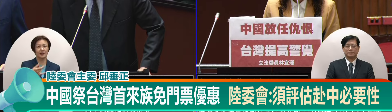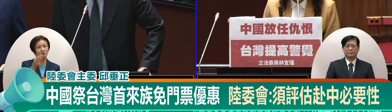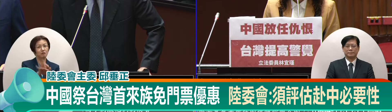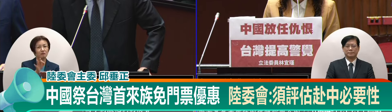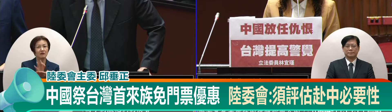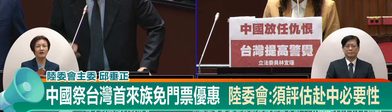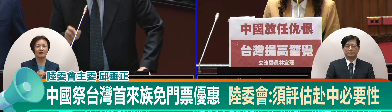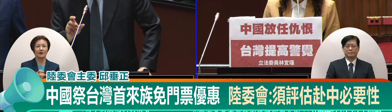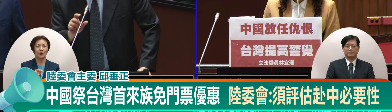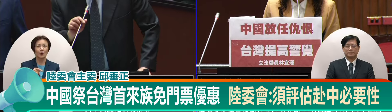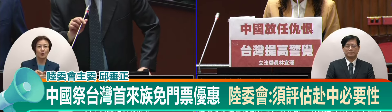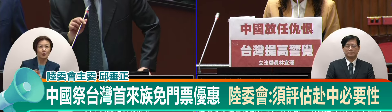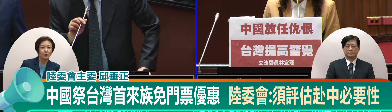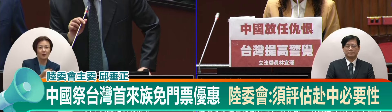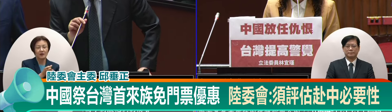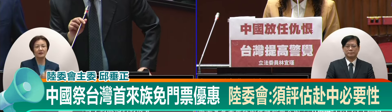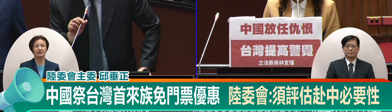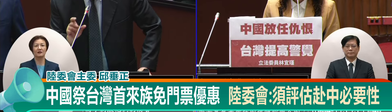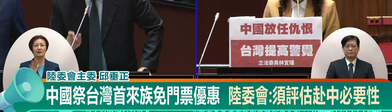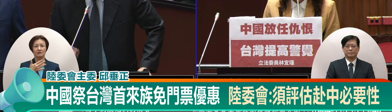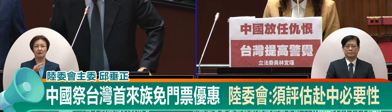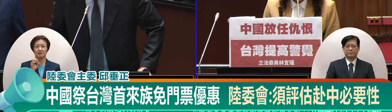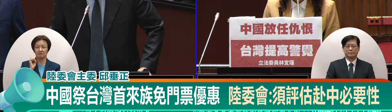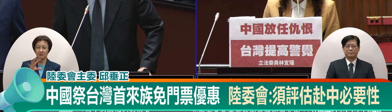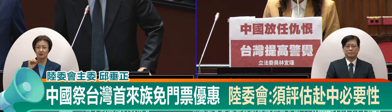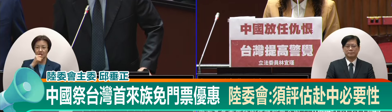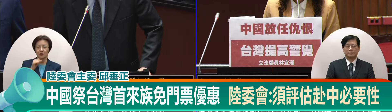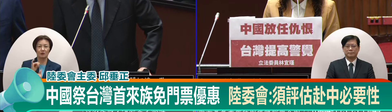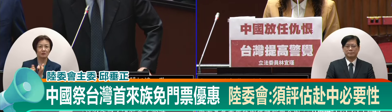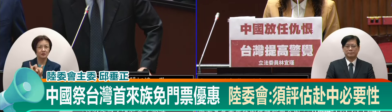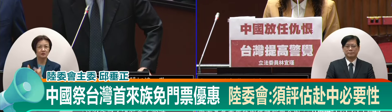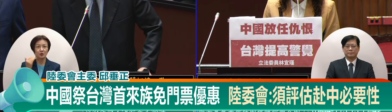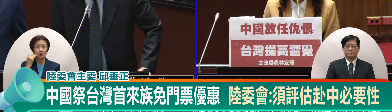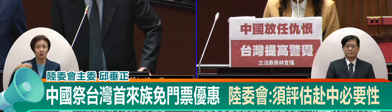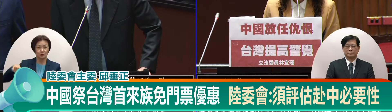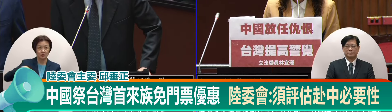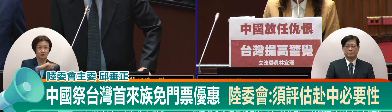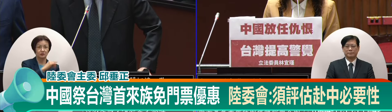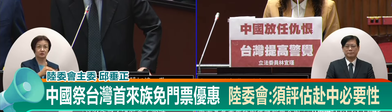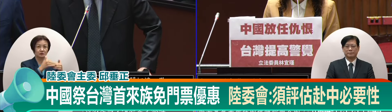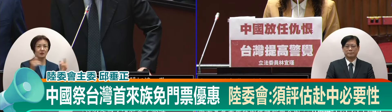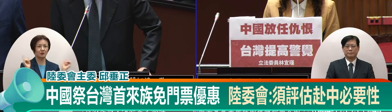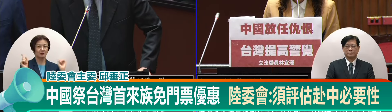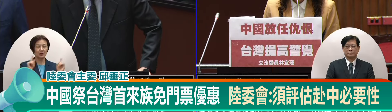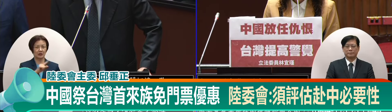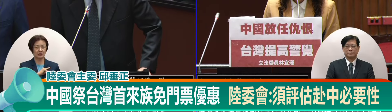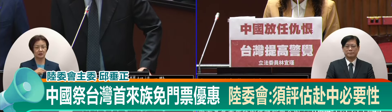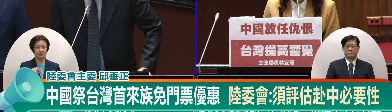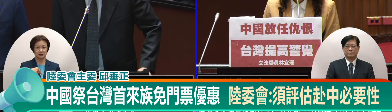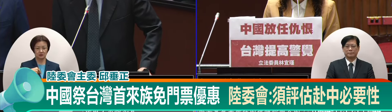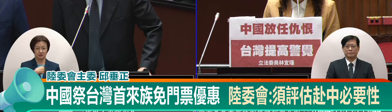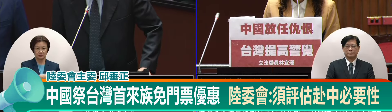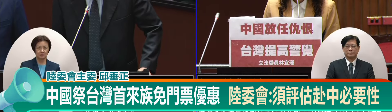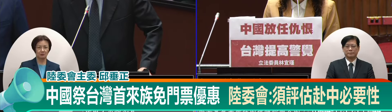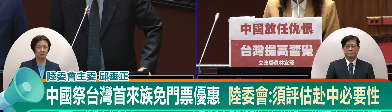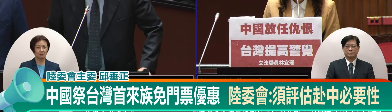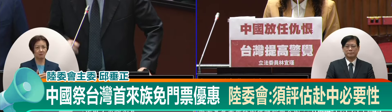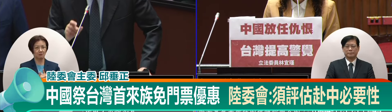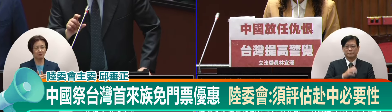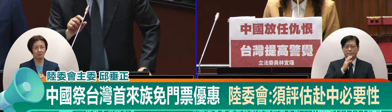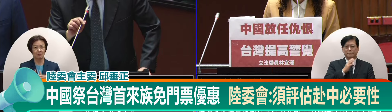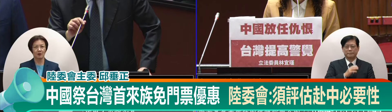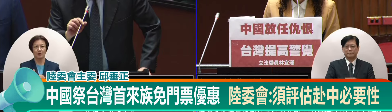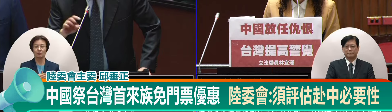措施。不过我们这边还是要呼吁国人赴陆，最重要的是人身自由安全的风险。 是。